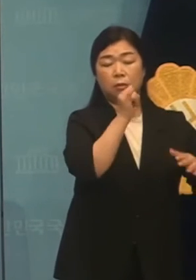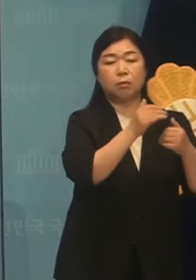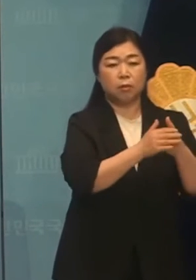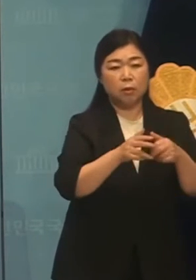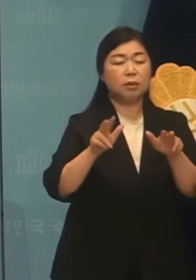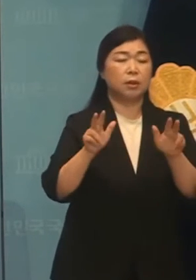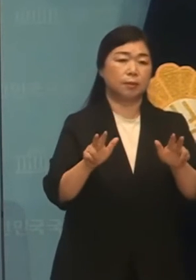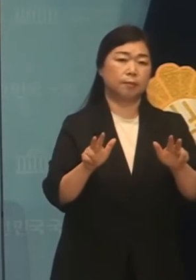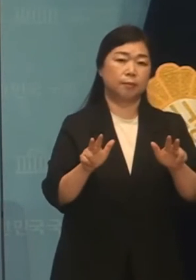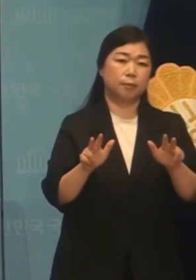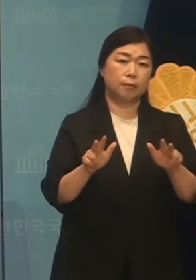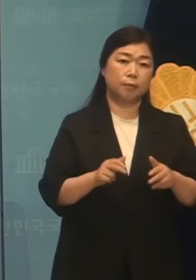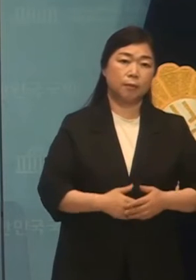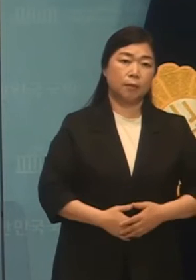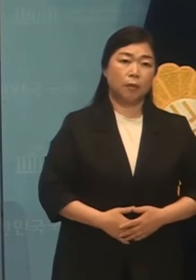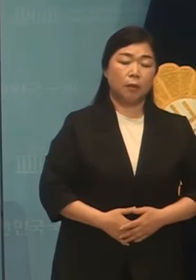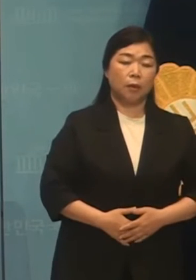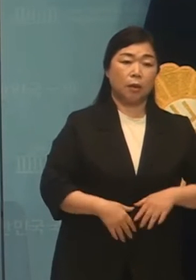현재